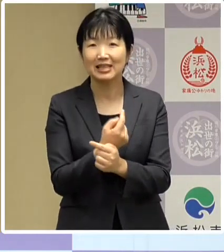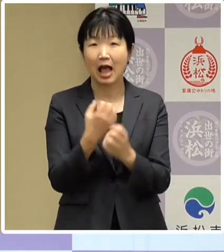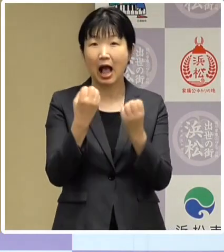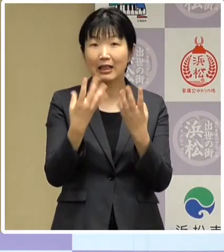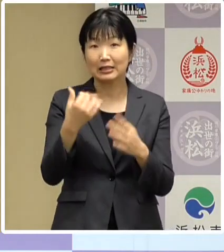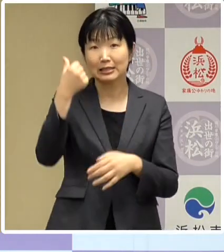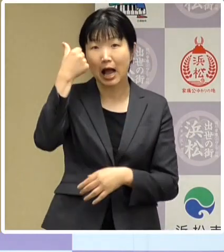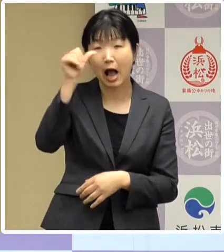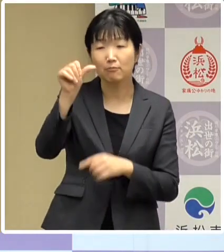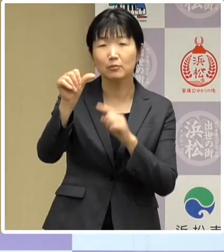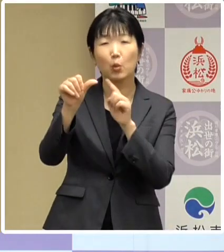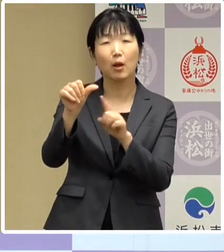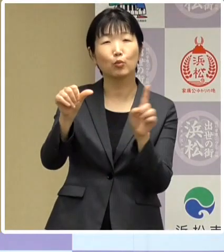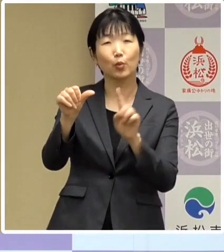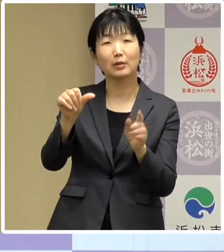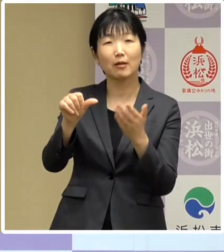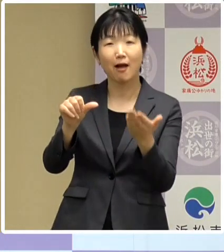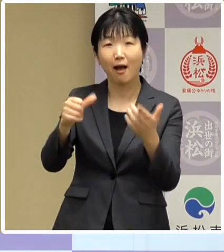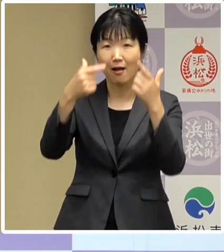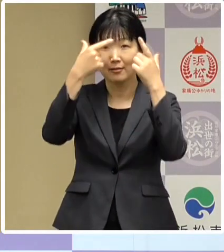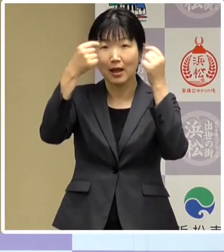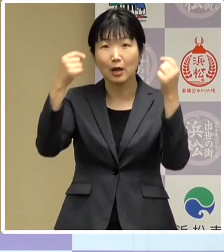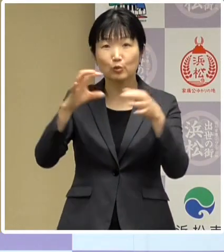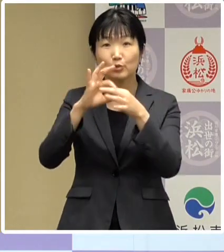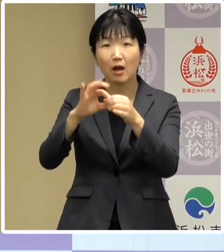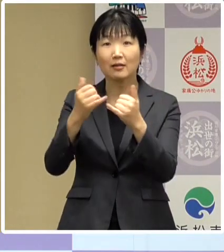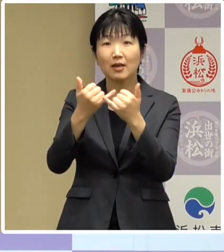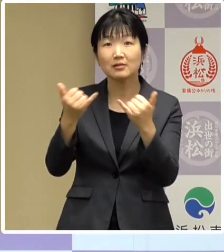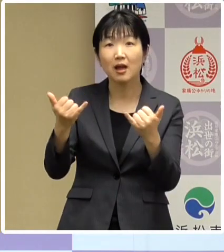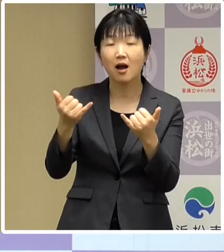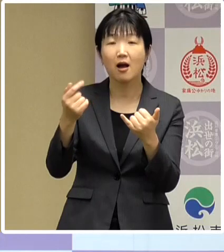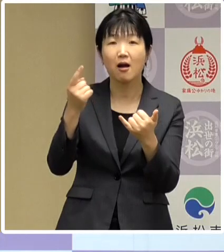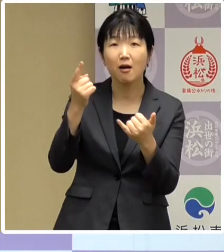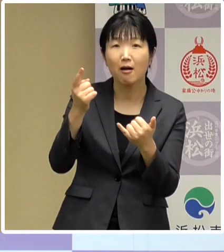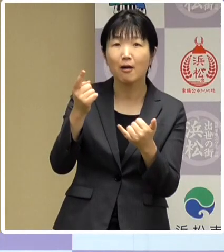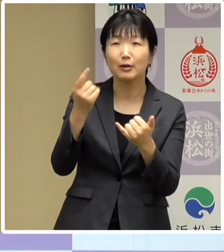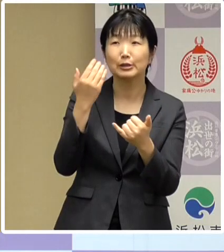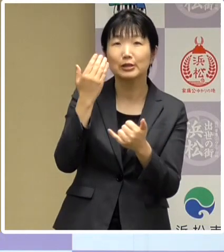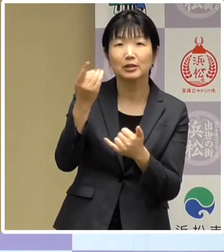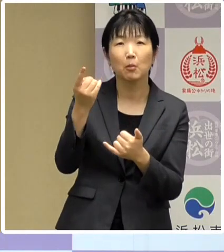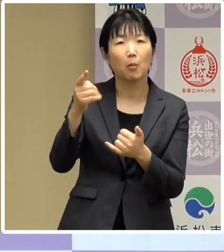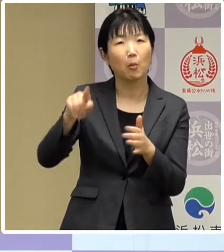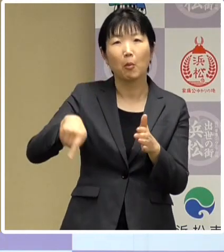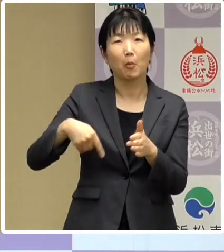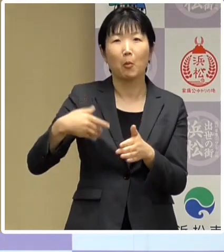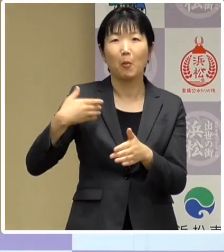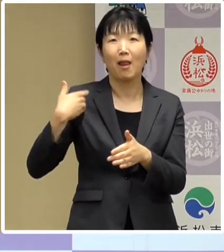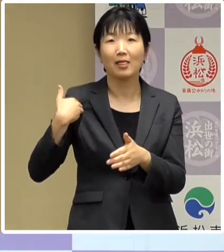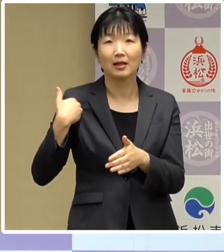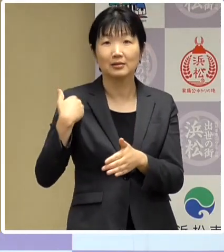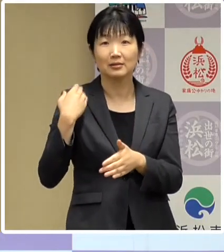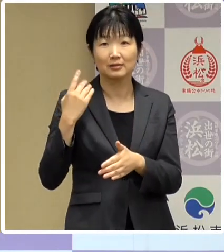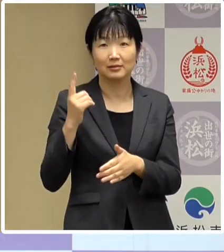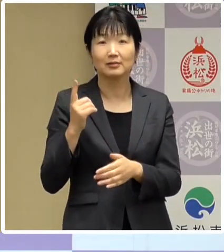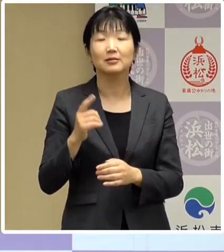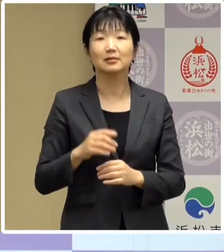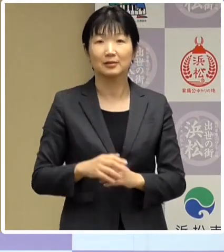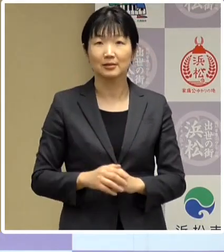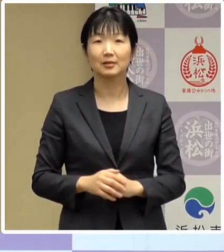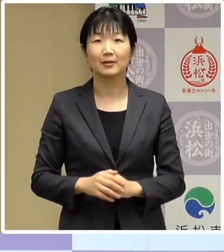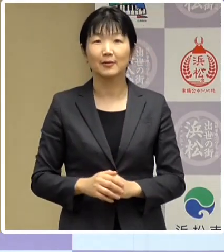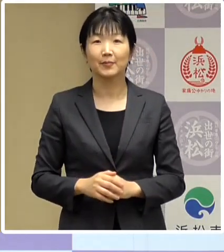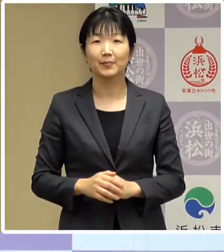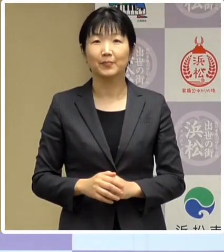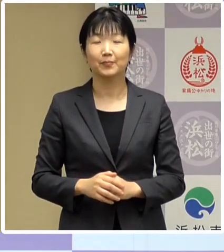か、大学関係者の方に聞かれても中身は分からないということでございますので、まあ、ちょっと